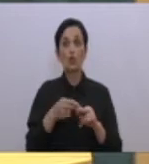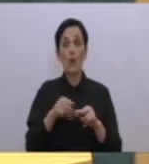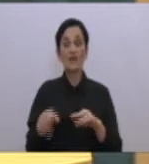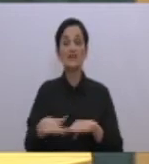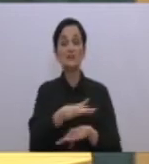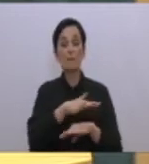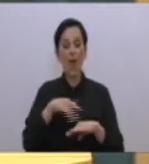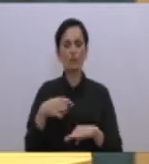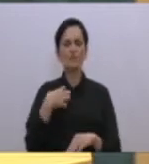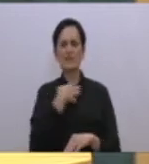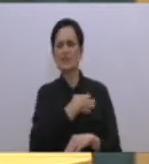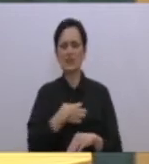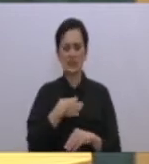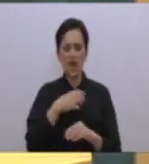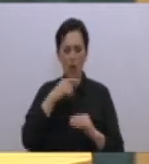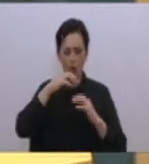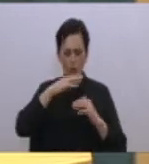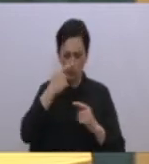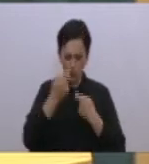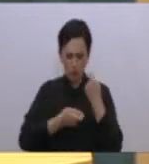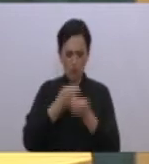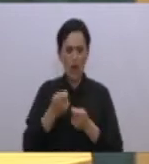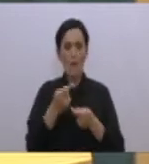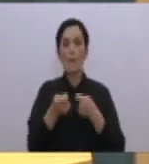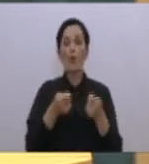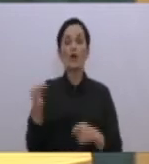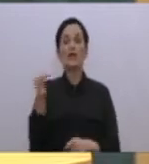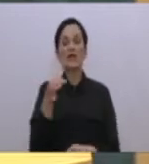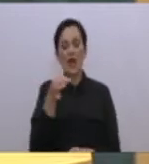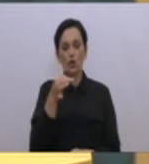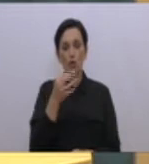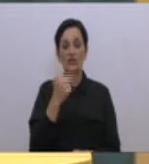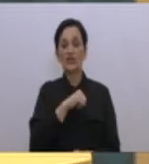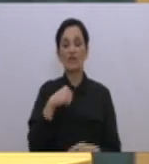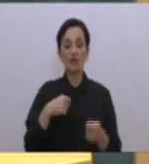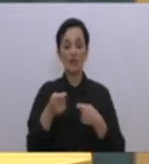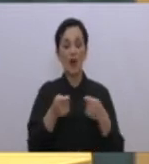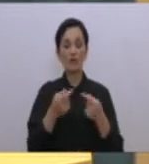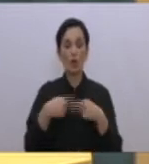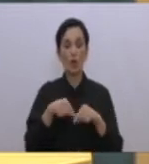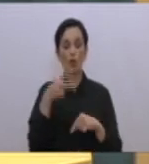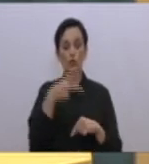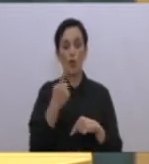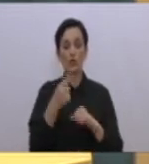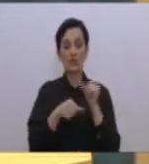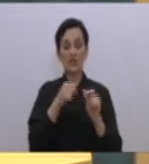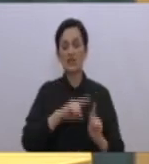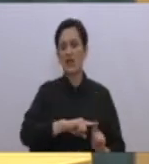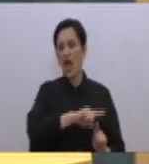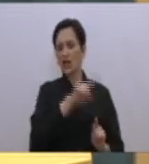sferos zireulat moatsesrigebs. Regionalul politicii sa, da, თვითმართველობის კომიტეტი, 2022 წლის